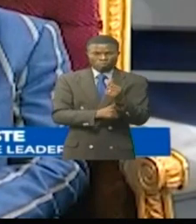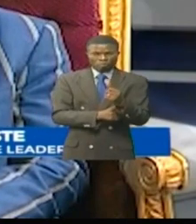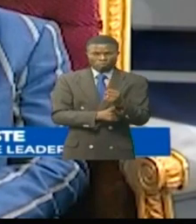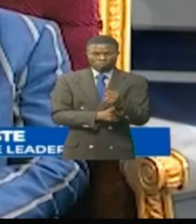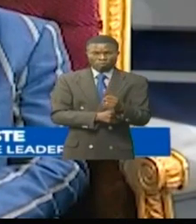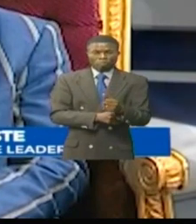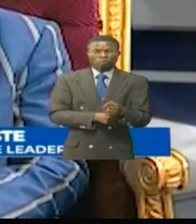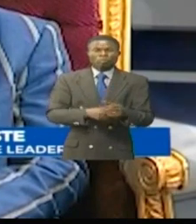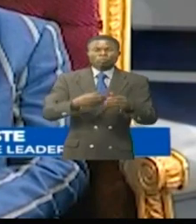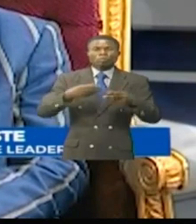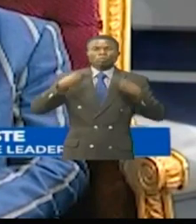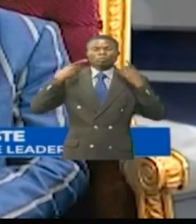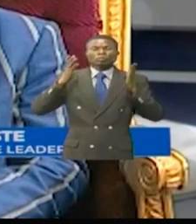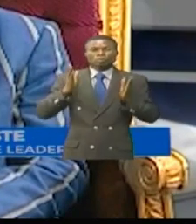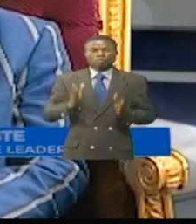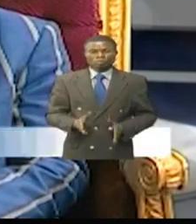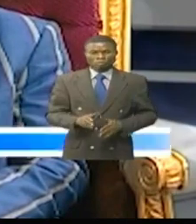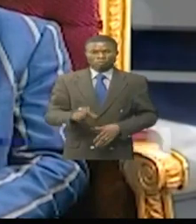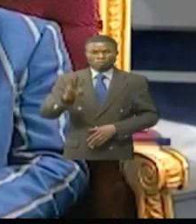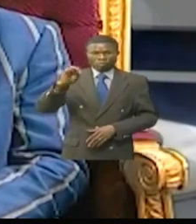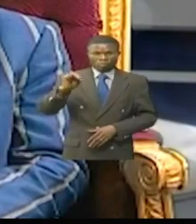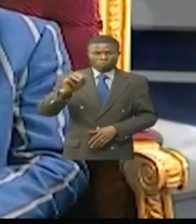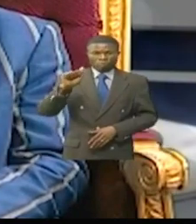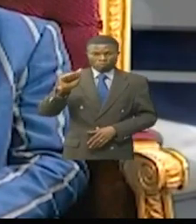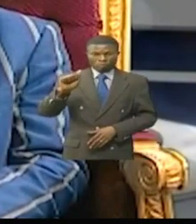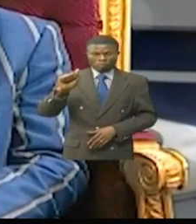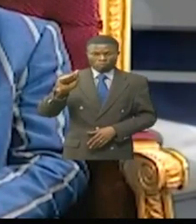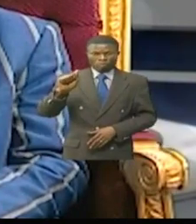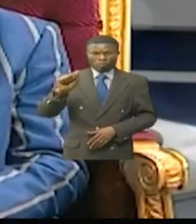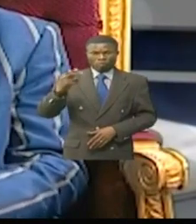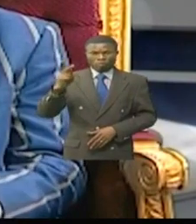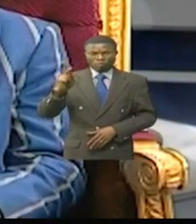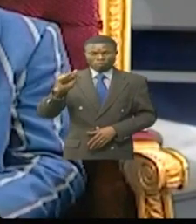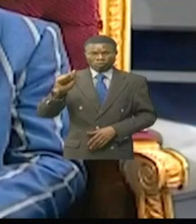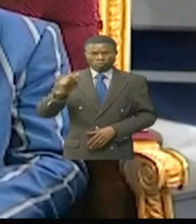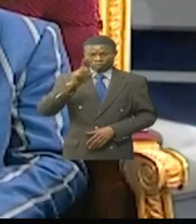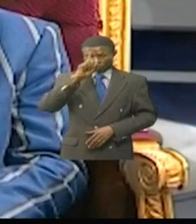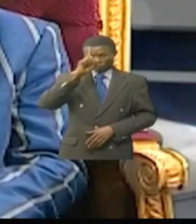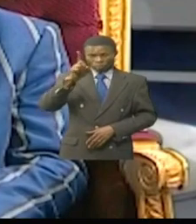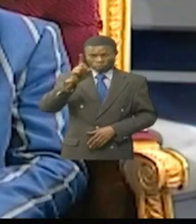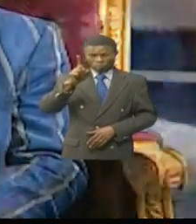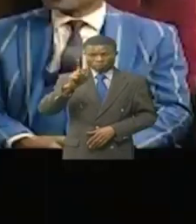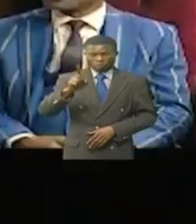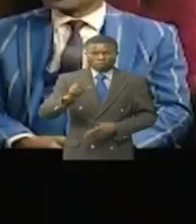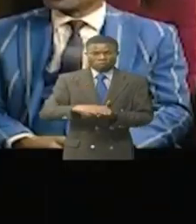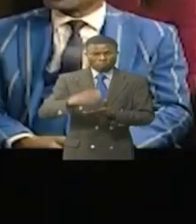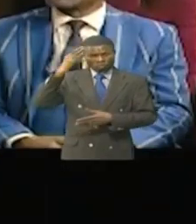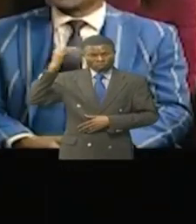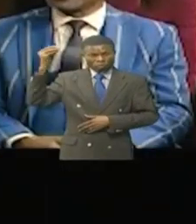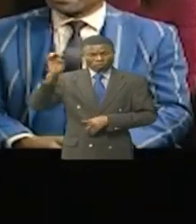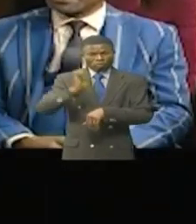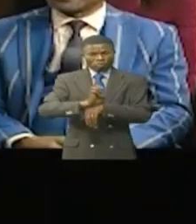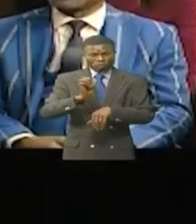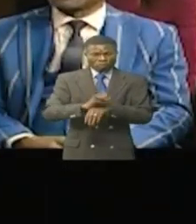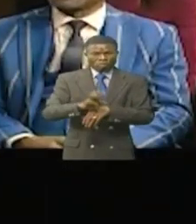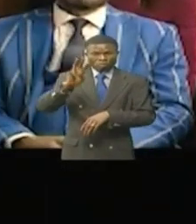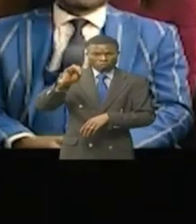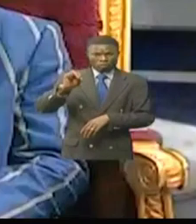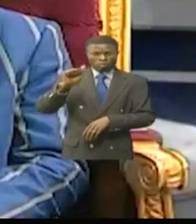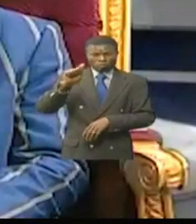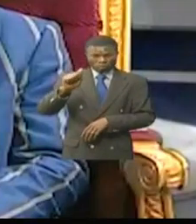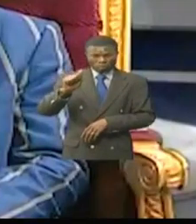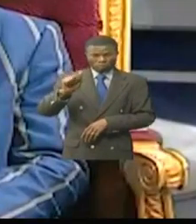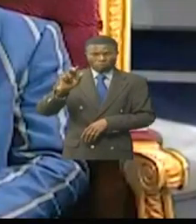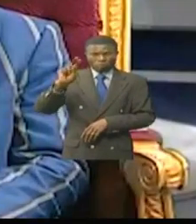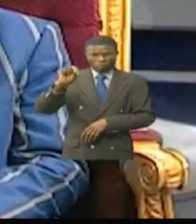révérend Espérance Mbakadi parlera de la vision, l'intelligence dans le leadership. Espérance Mbakadi de l'église Mangembo. Exact. Le Bandal. Et